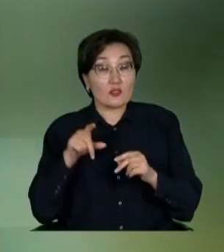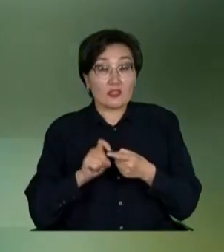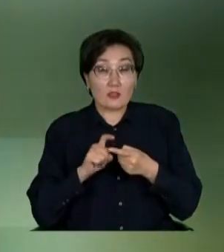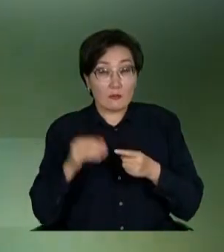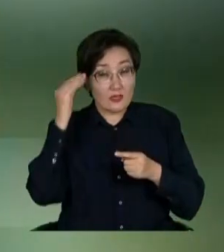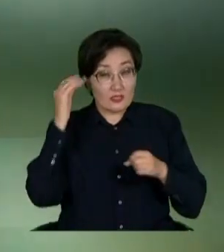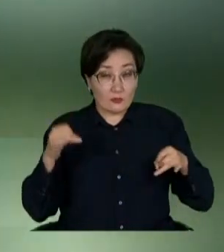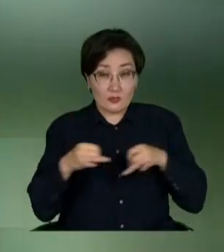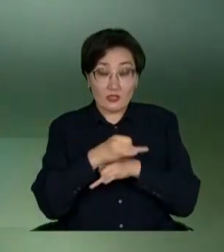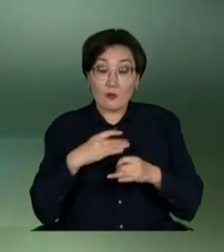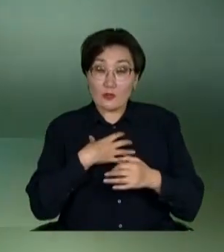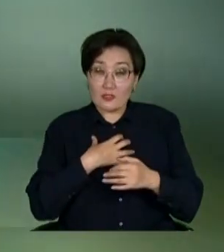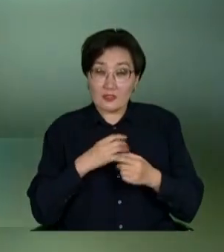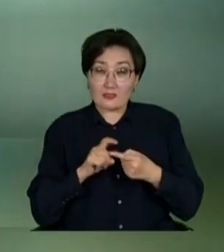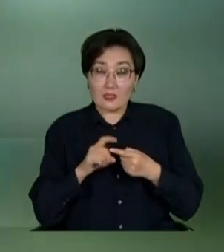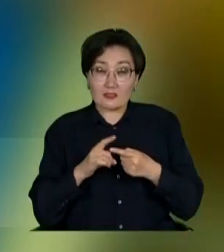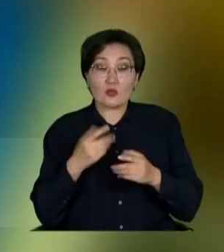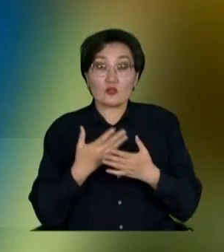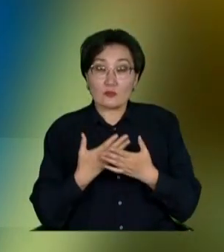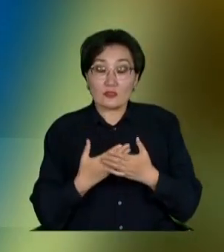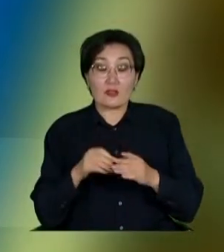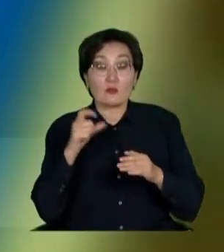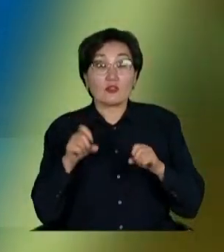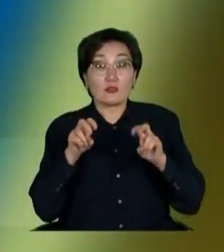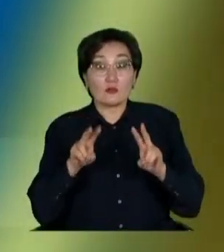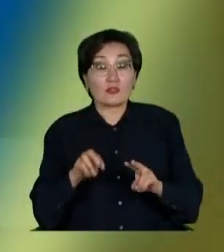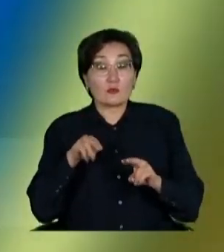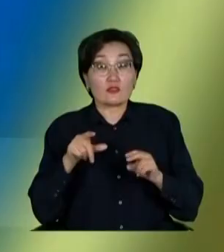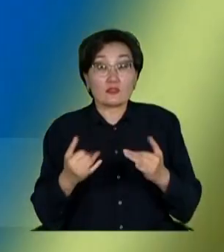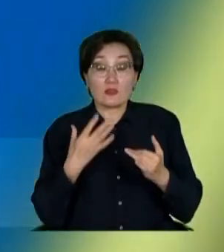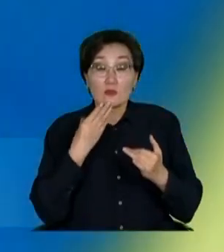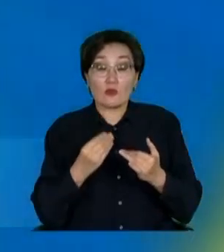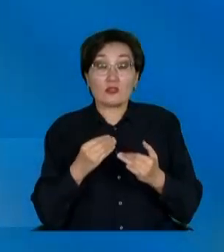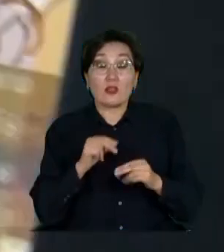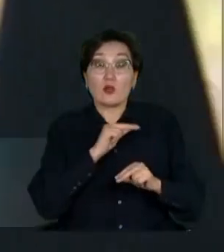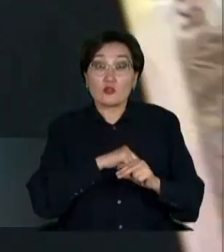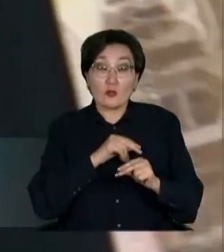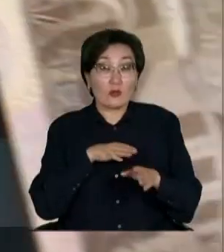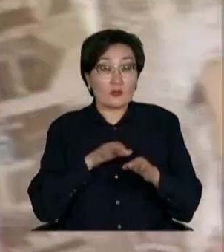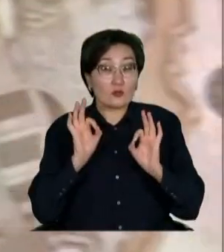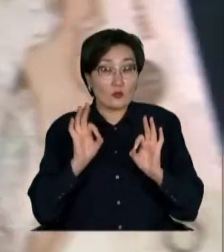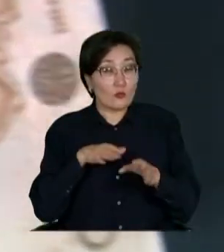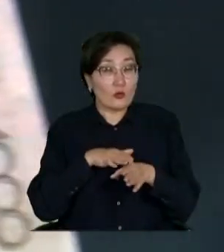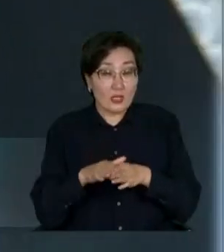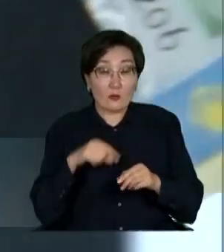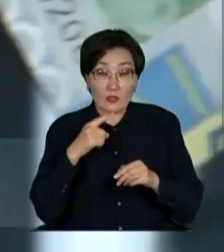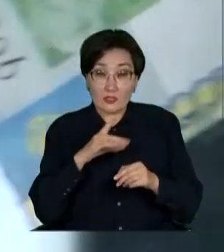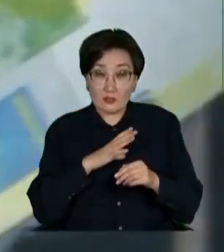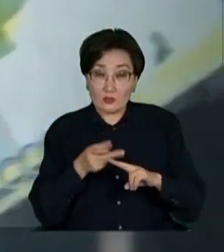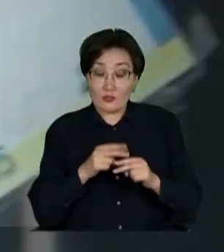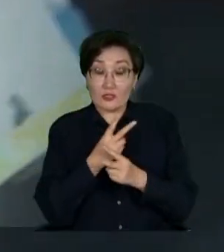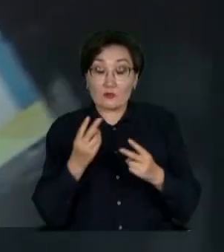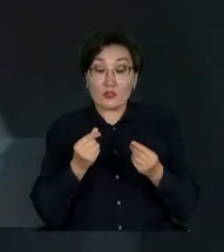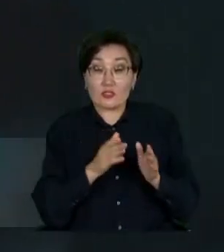пікір алмасып, оның маңызын тағы да айшықтады. Экономистер теңгенің бүгінде өз миссиясын лайықты орындап отырғанын айтады. Соған қарамастан,